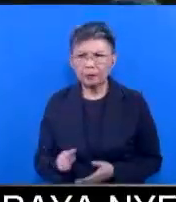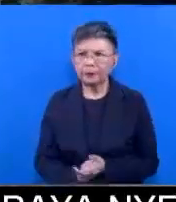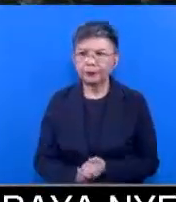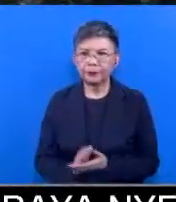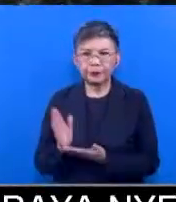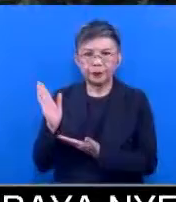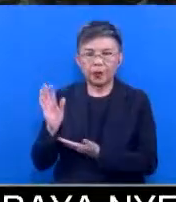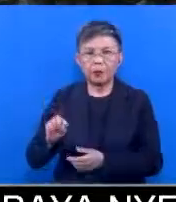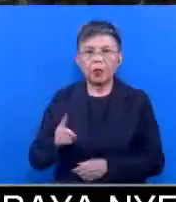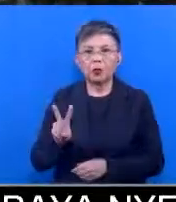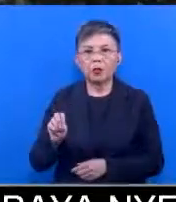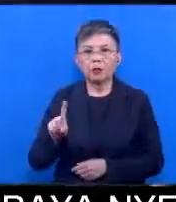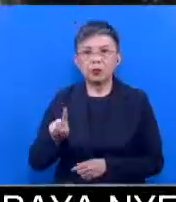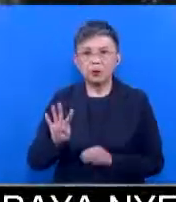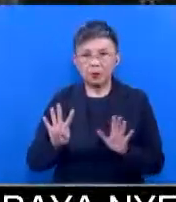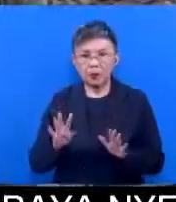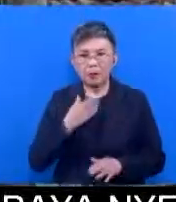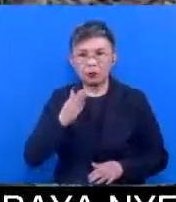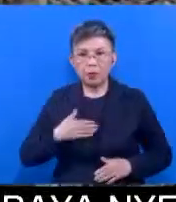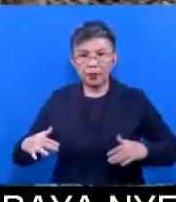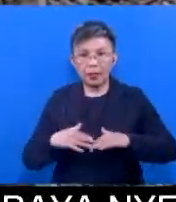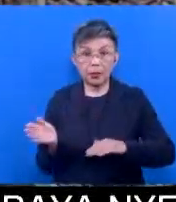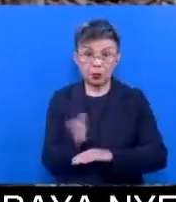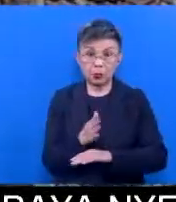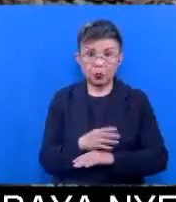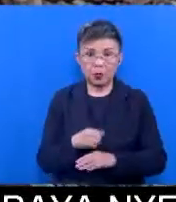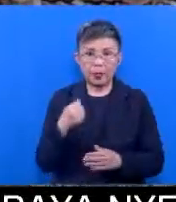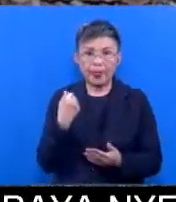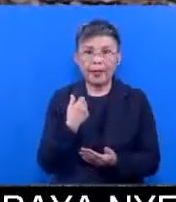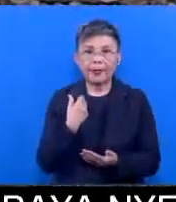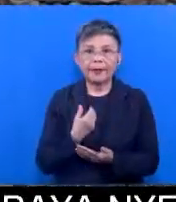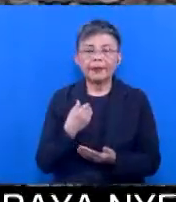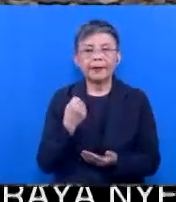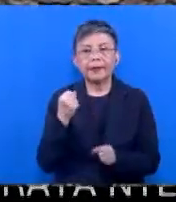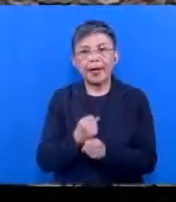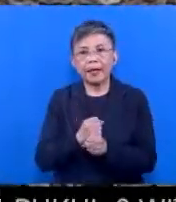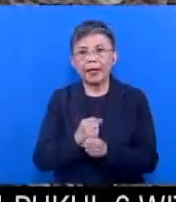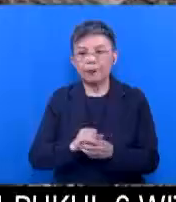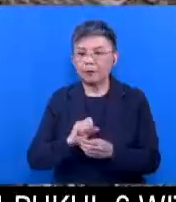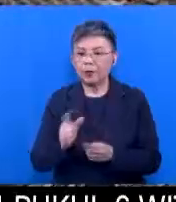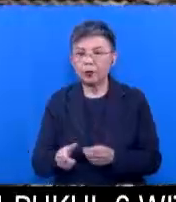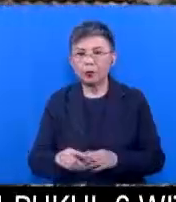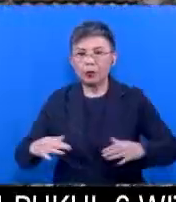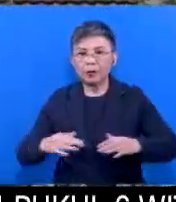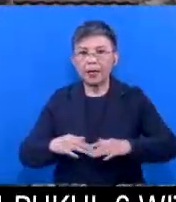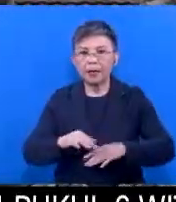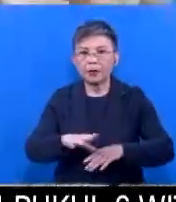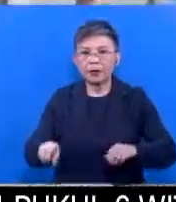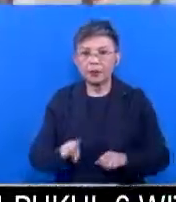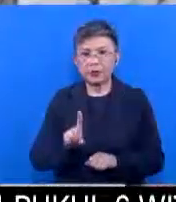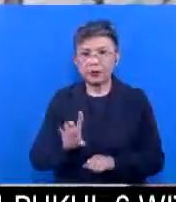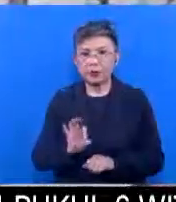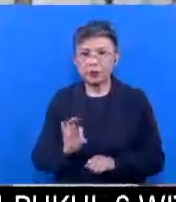Kejadian ini berawal tahun 2019 saat pemilik sebelumnya gagal membeli kembali rumah Hadianti yang berdiri di lahan seluas 1000 meter